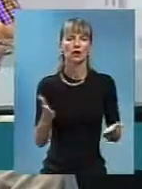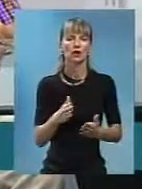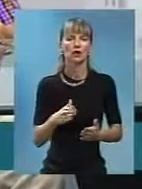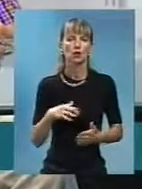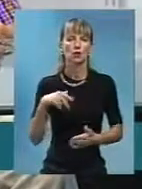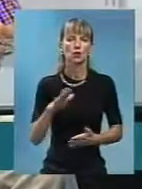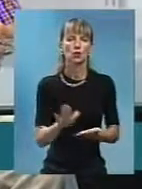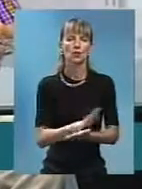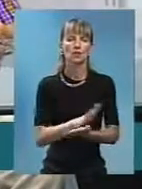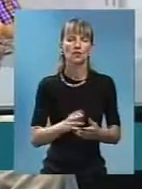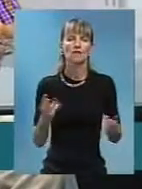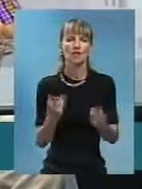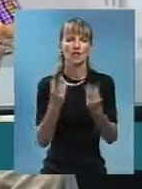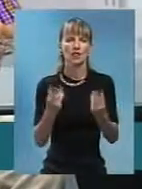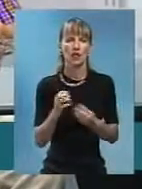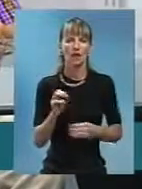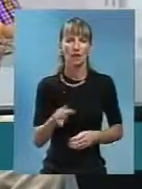пройшла очищення вогнем, вона